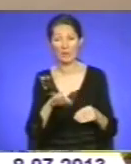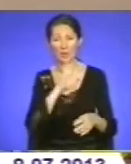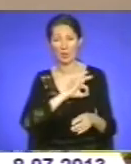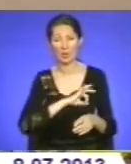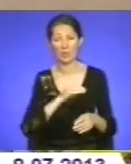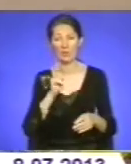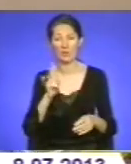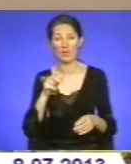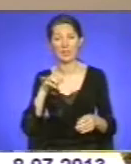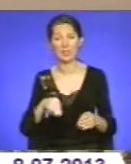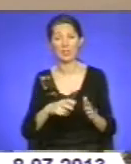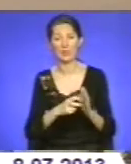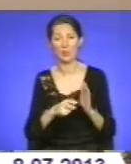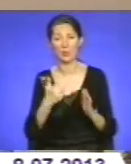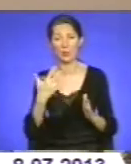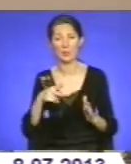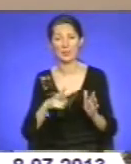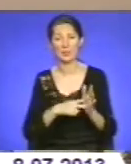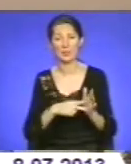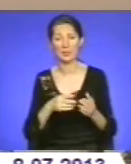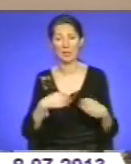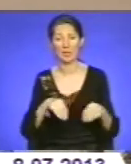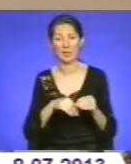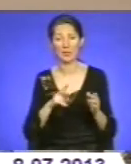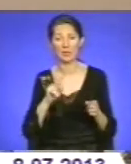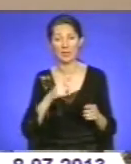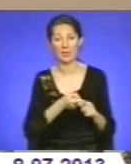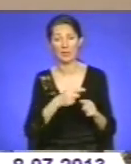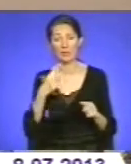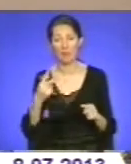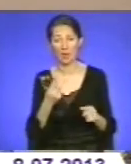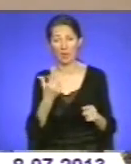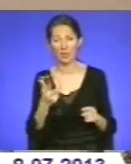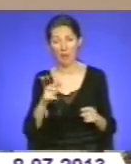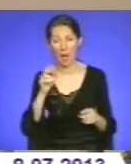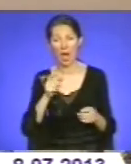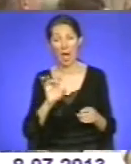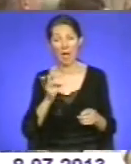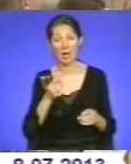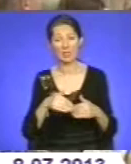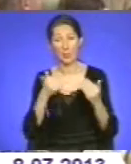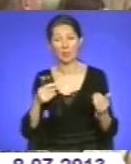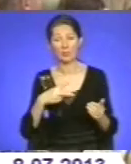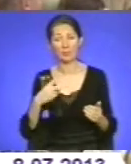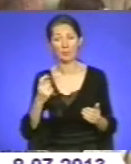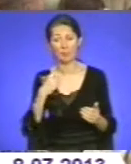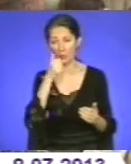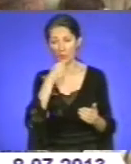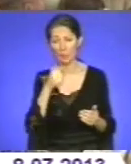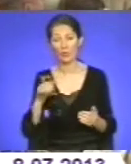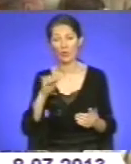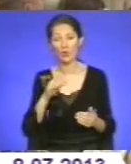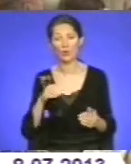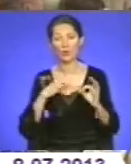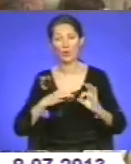скористалось 2857 сімей, це в 2,3 рази більше, ніж у 2011 році. Вже в жовтні чиновники обіцяють